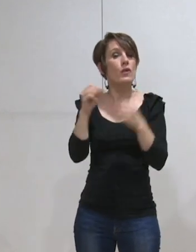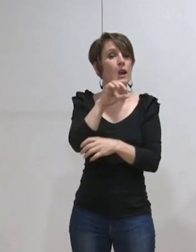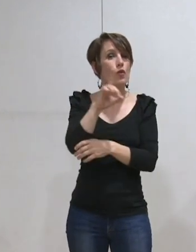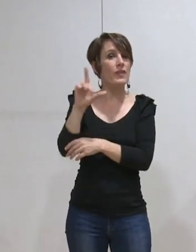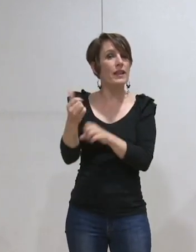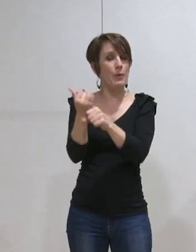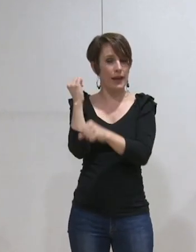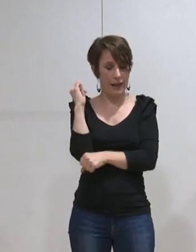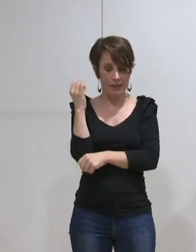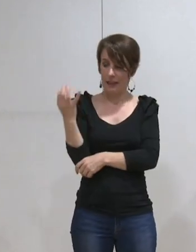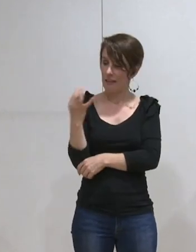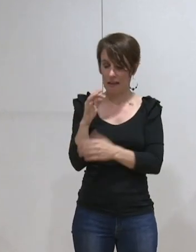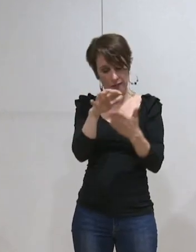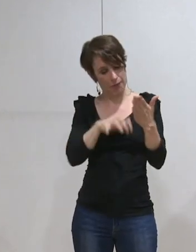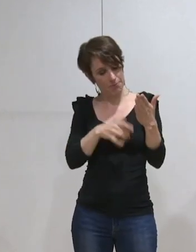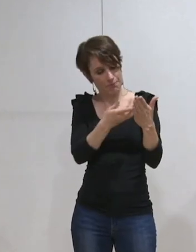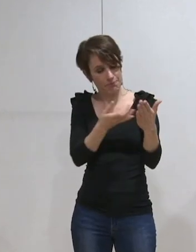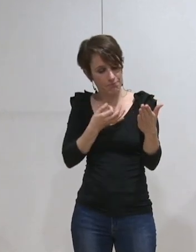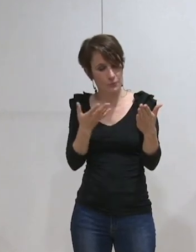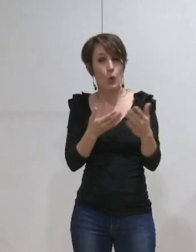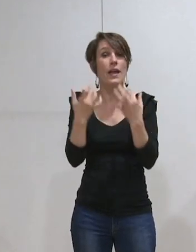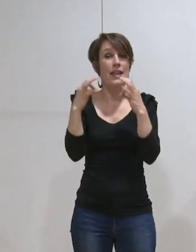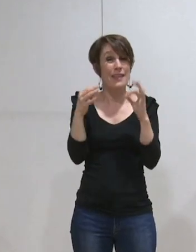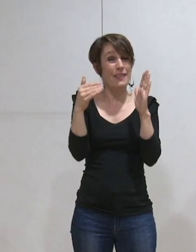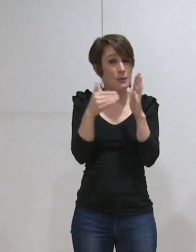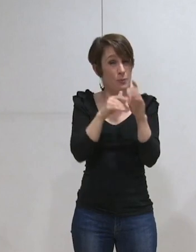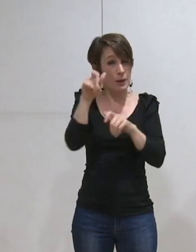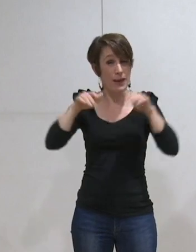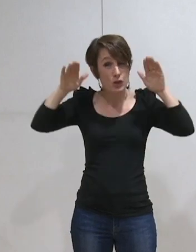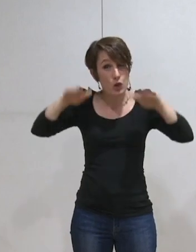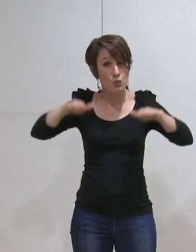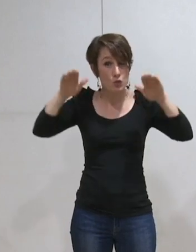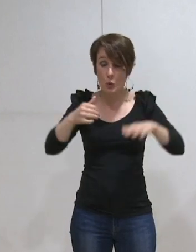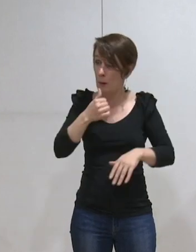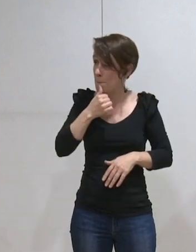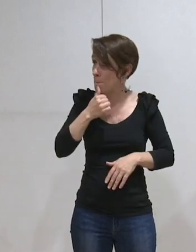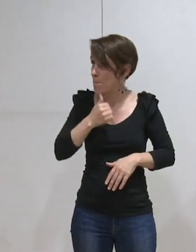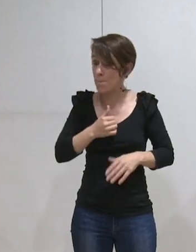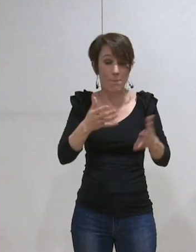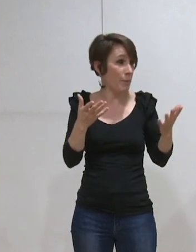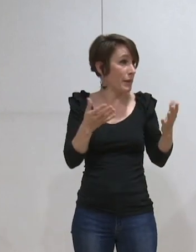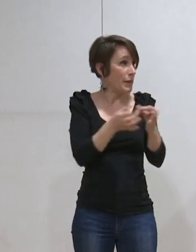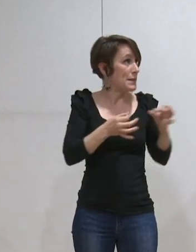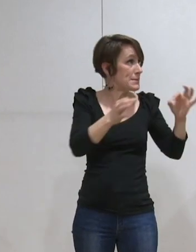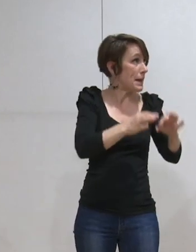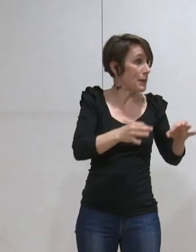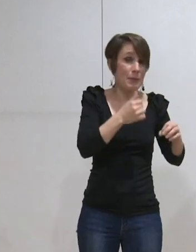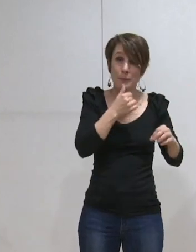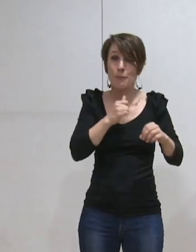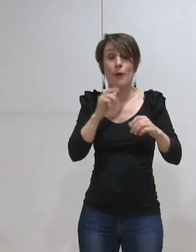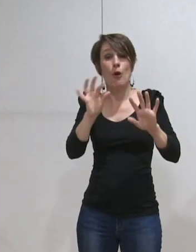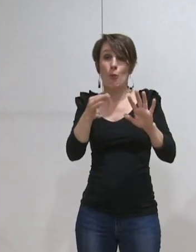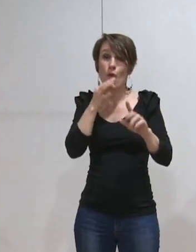informait que pas moins de 10000 musulmans s'étaient réunis faute de m stade lesd guère pour fêter la et